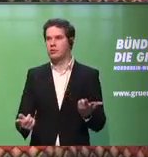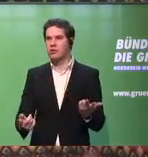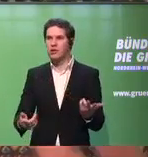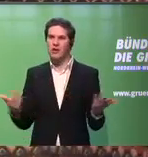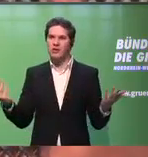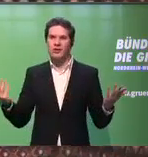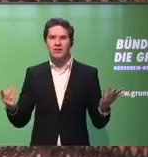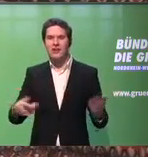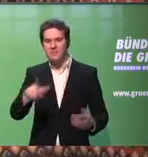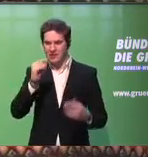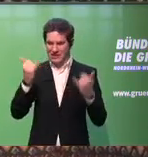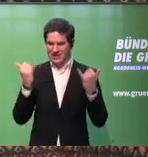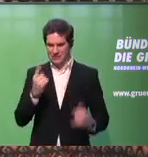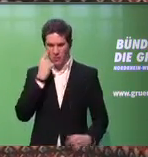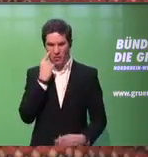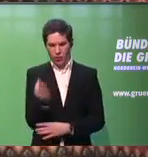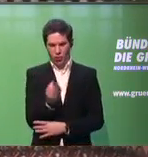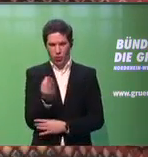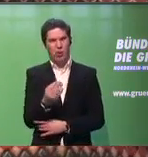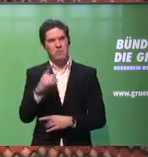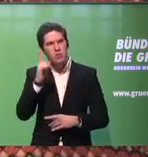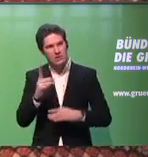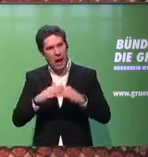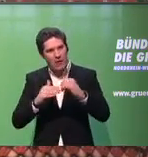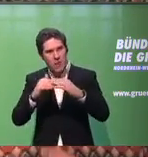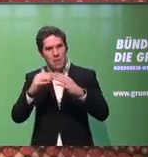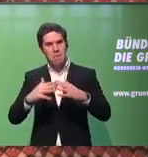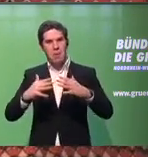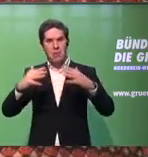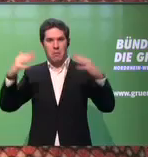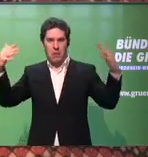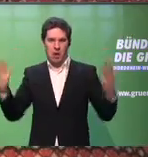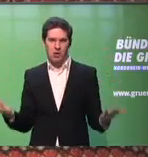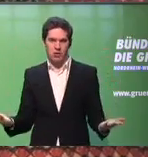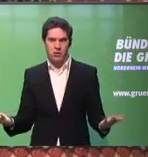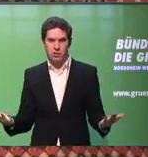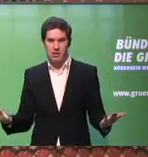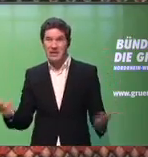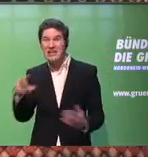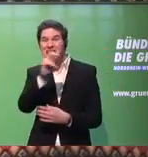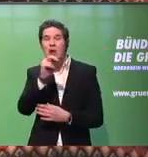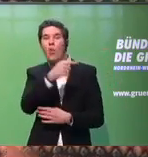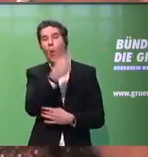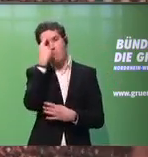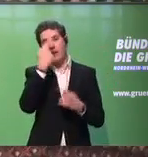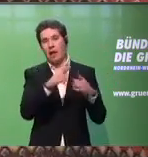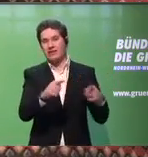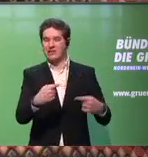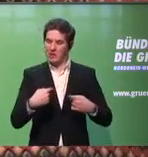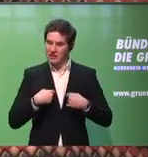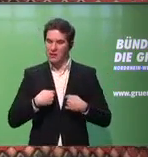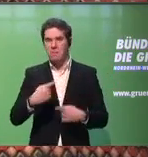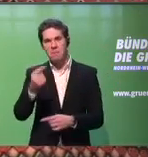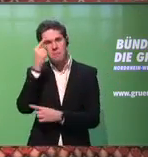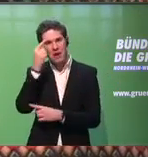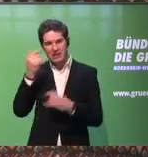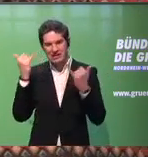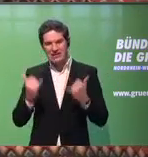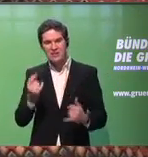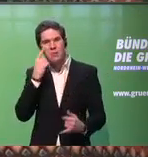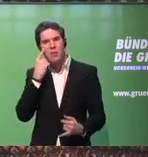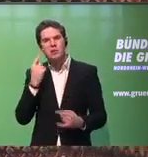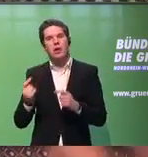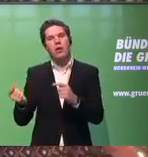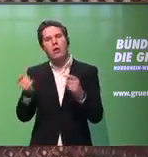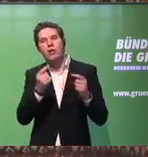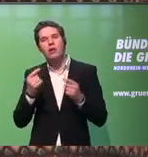weniger mehr machen. Und ich bin anders als Nico Pech zum Beispiel der Meinung, dass man diese Suffizienz-Debatte, dass man